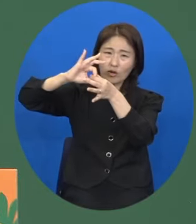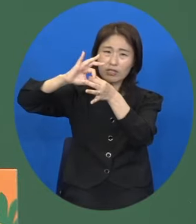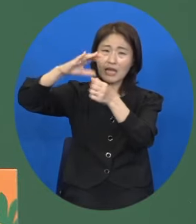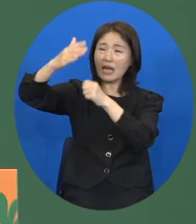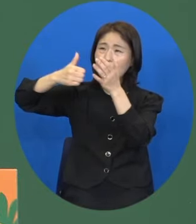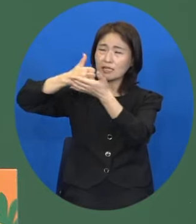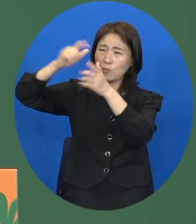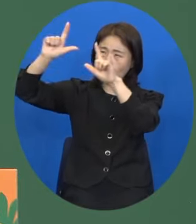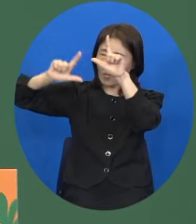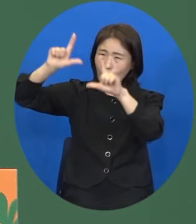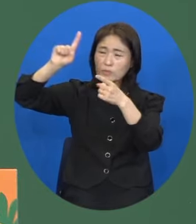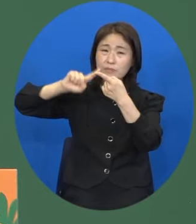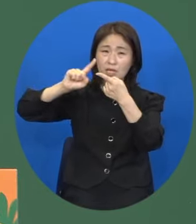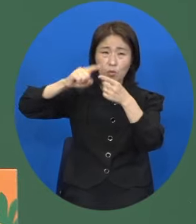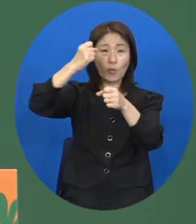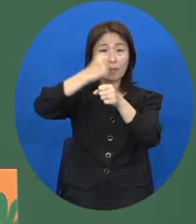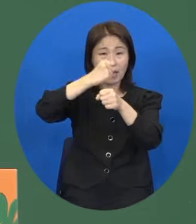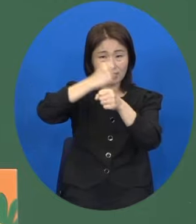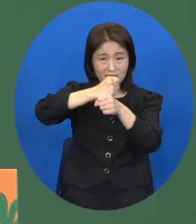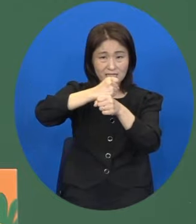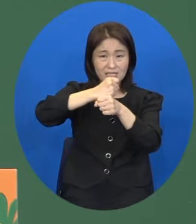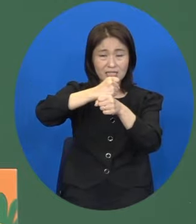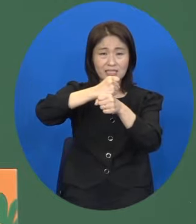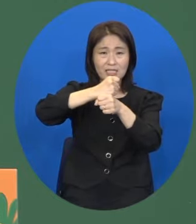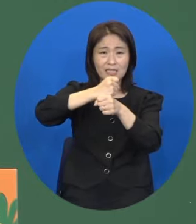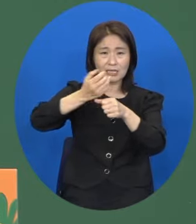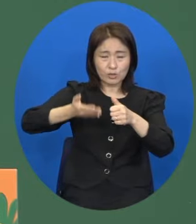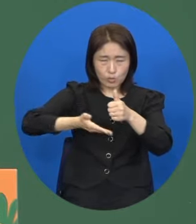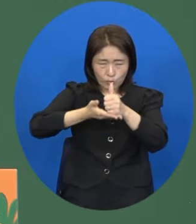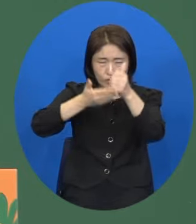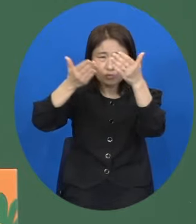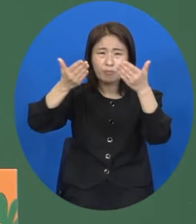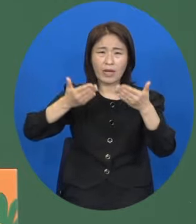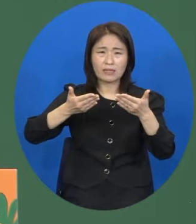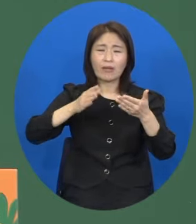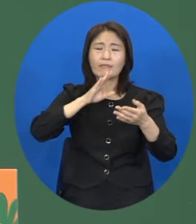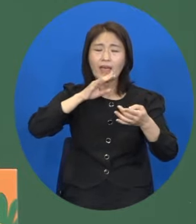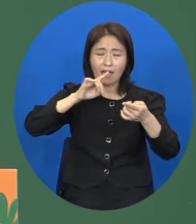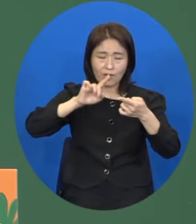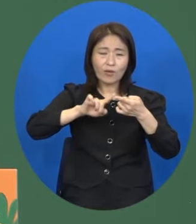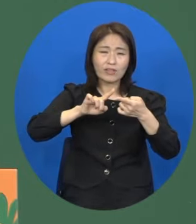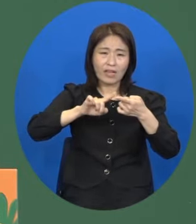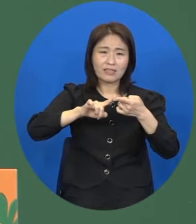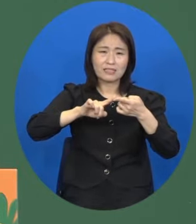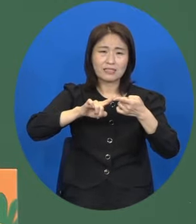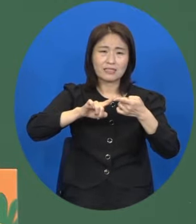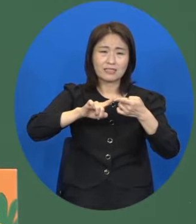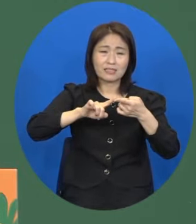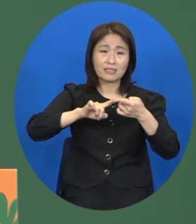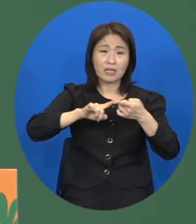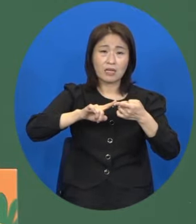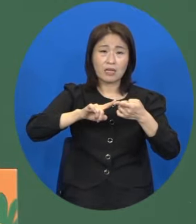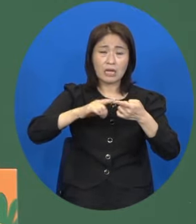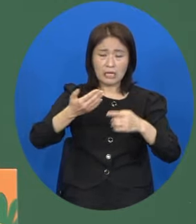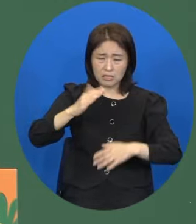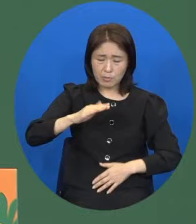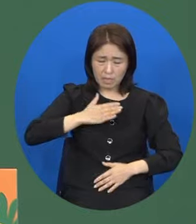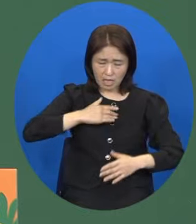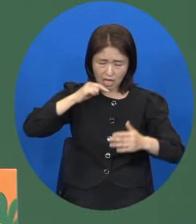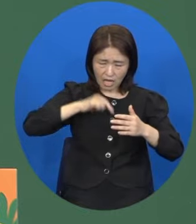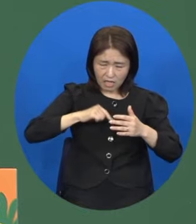하나님 존중받아 마땅한 존재입니다. 그러나 내 안에 편견이 있었음을 고백합니다.